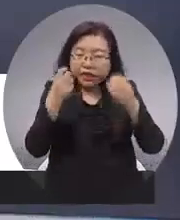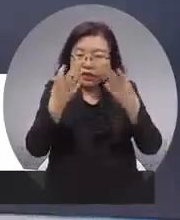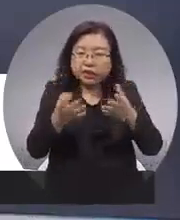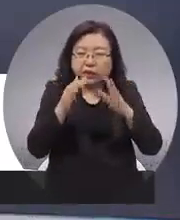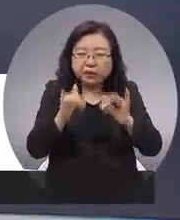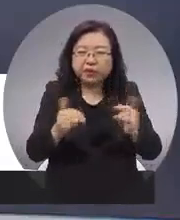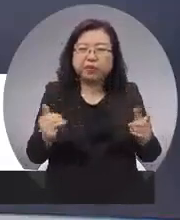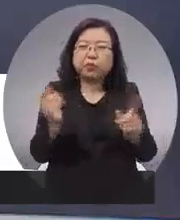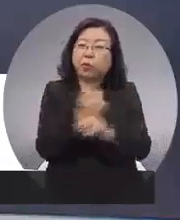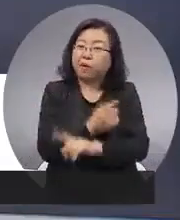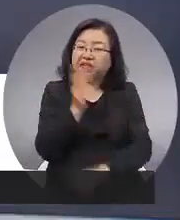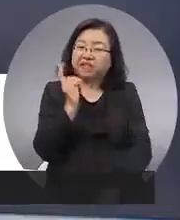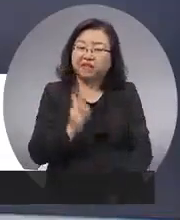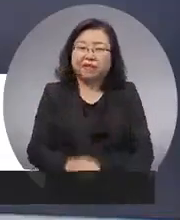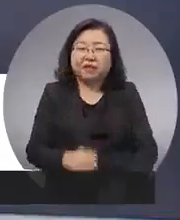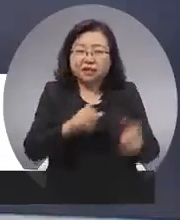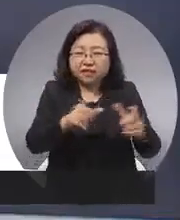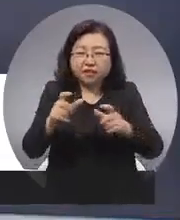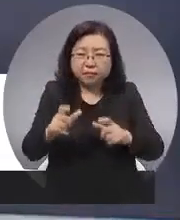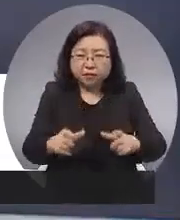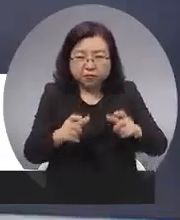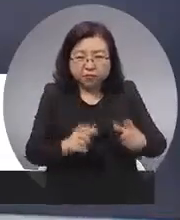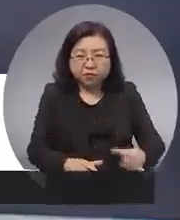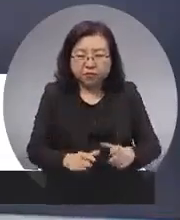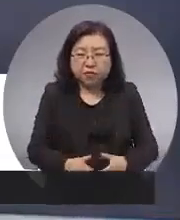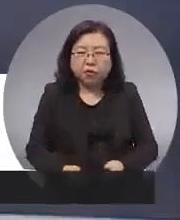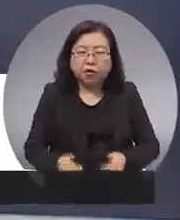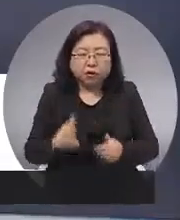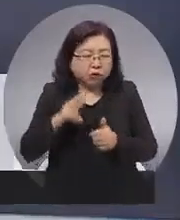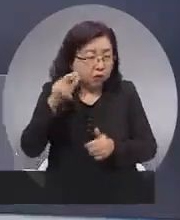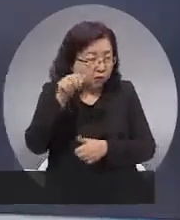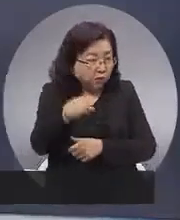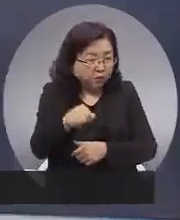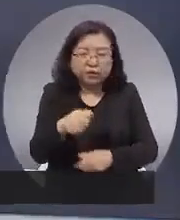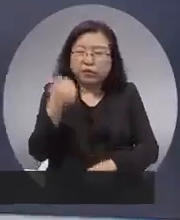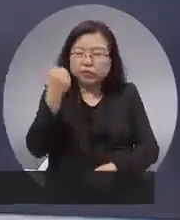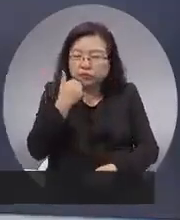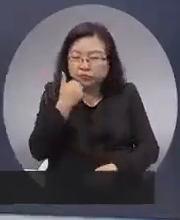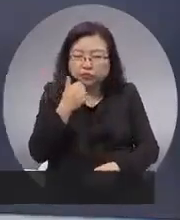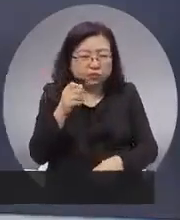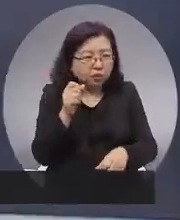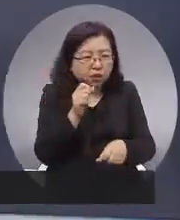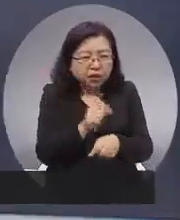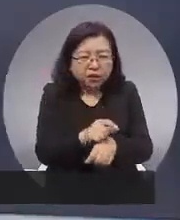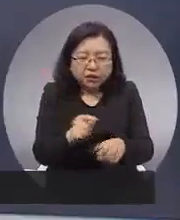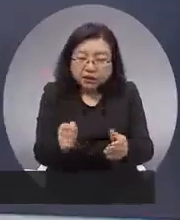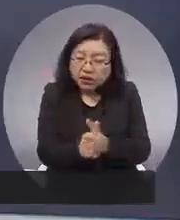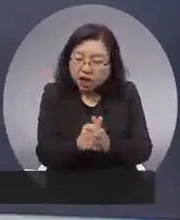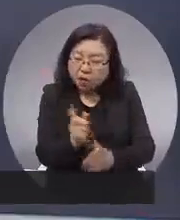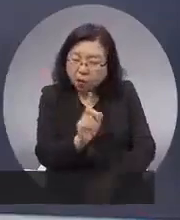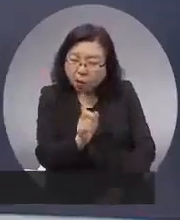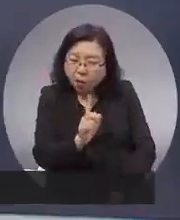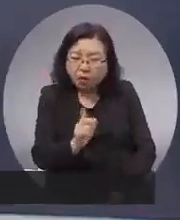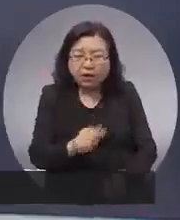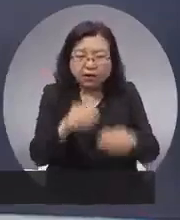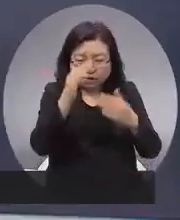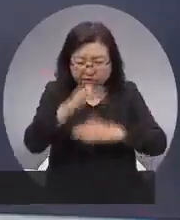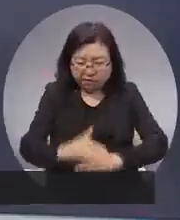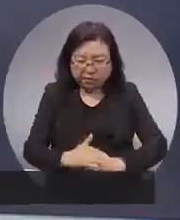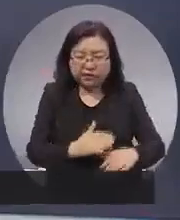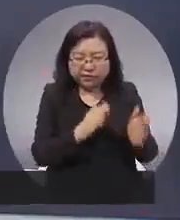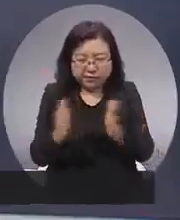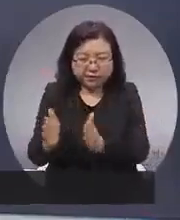예정인데요 지역별로 누가 도전장을 던졌고 또 어떤 특징이 있는지 정재용 기자가 정리했습니다